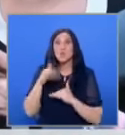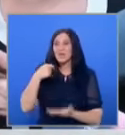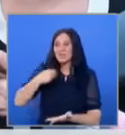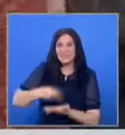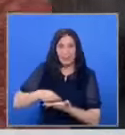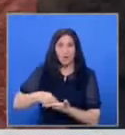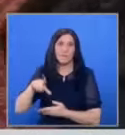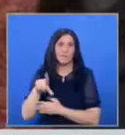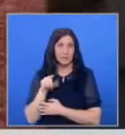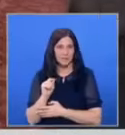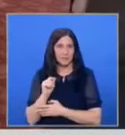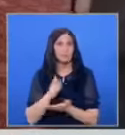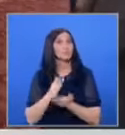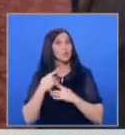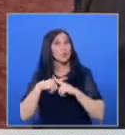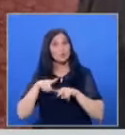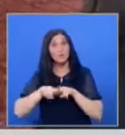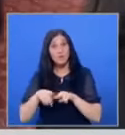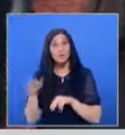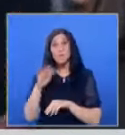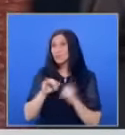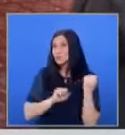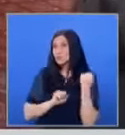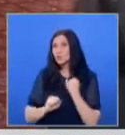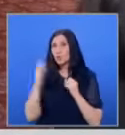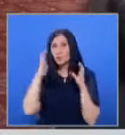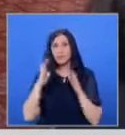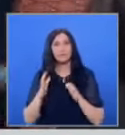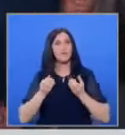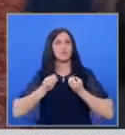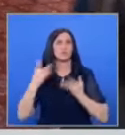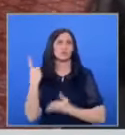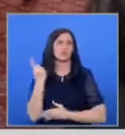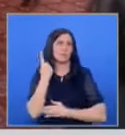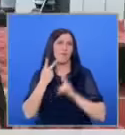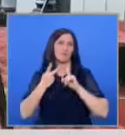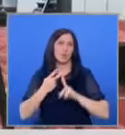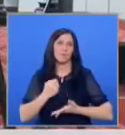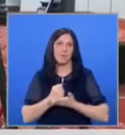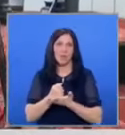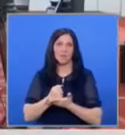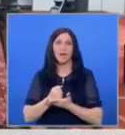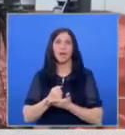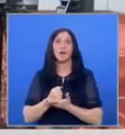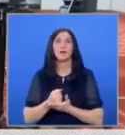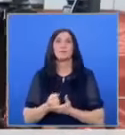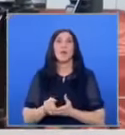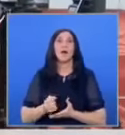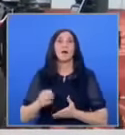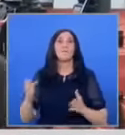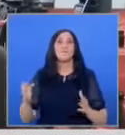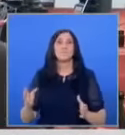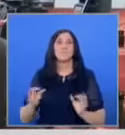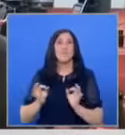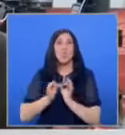заплатите и пенсиите. Според Христо Иванов обаче, конституционно правителство е възможно само с втория мандат. Фундаментална цел на нашата коалиция